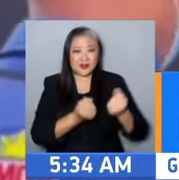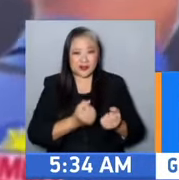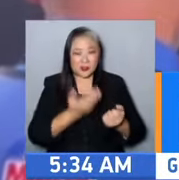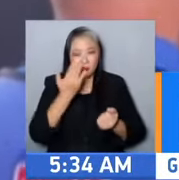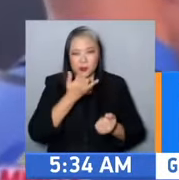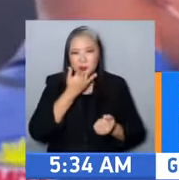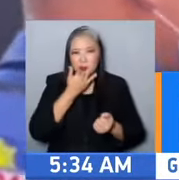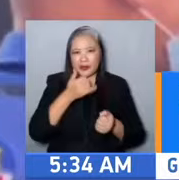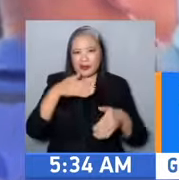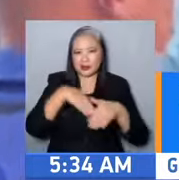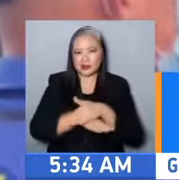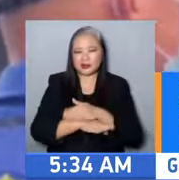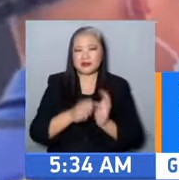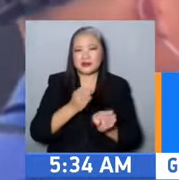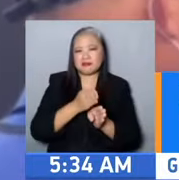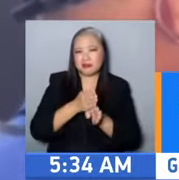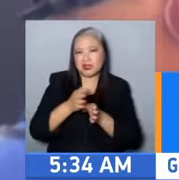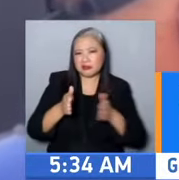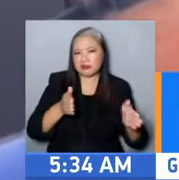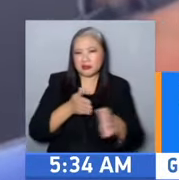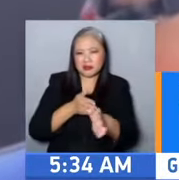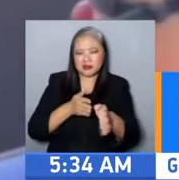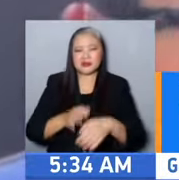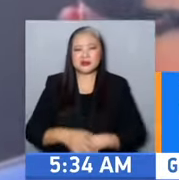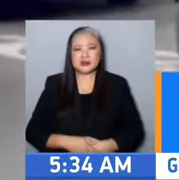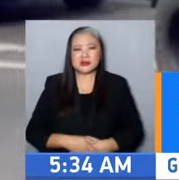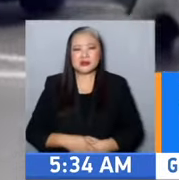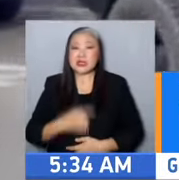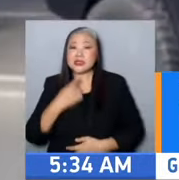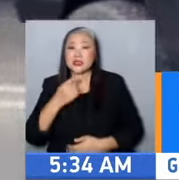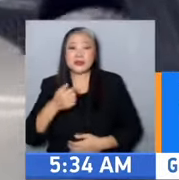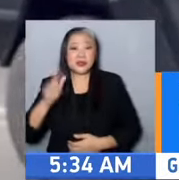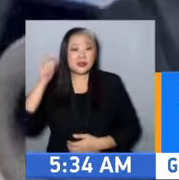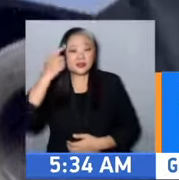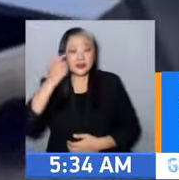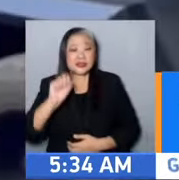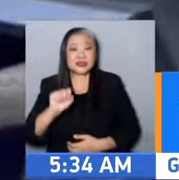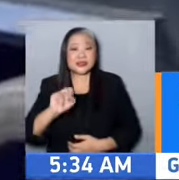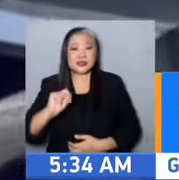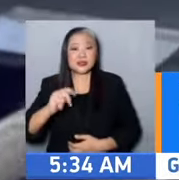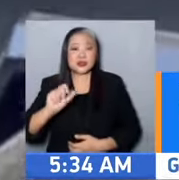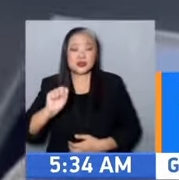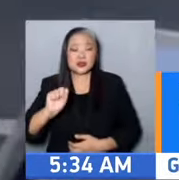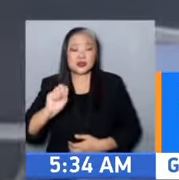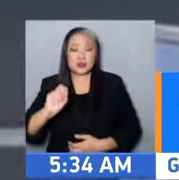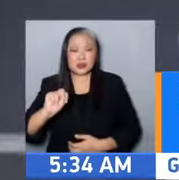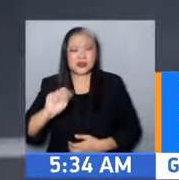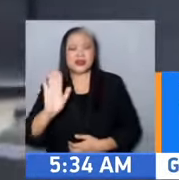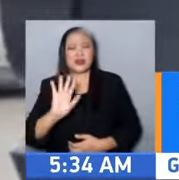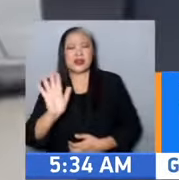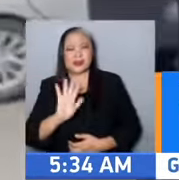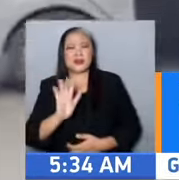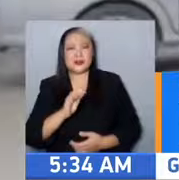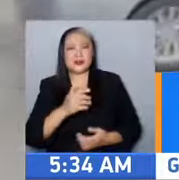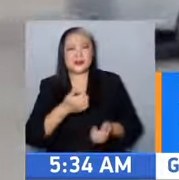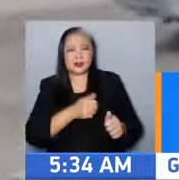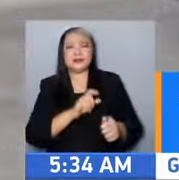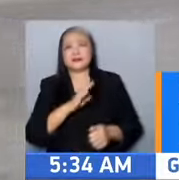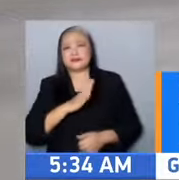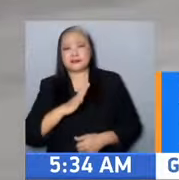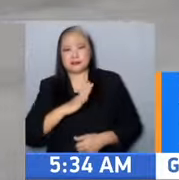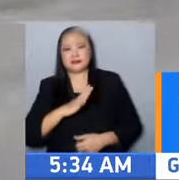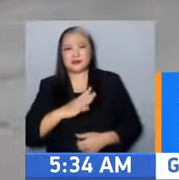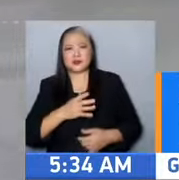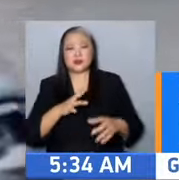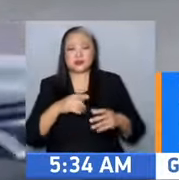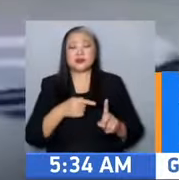at sinabing hindi dapat ito tularan. Kaugnay naman sa puna na walang plaka at may blinker ang kanyang sasakyan, paliwanag